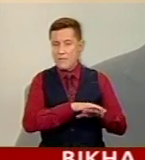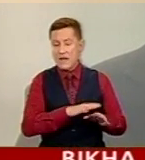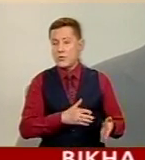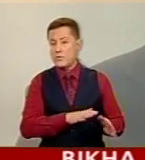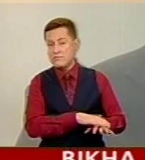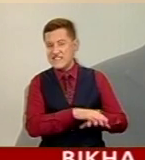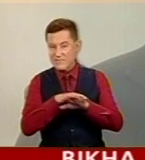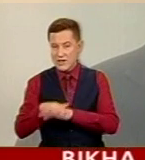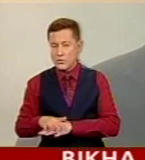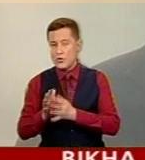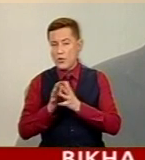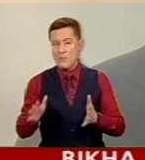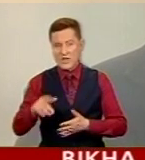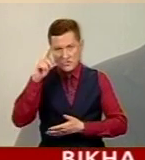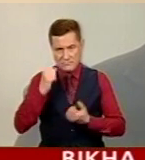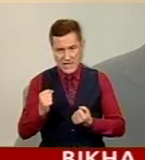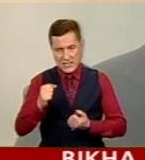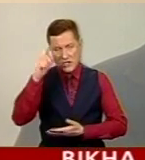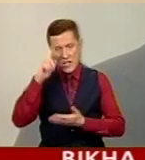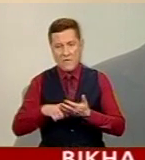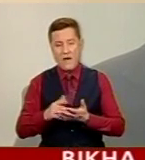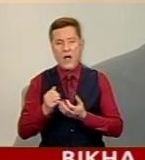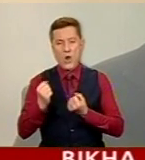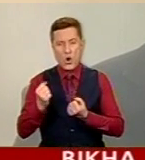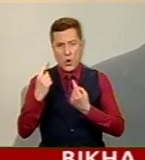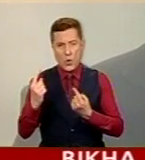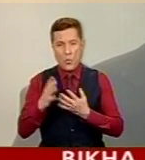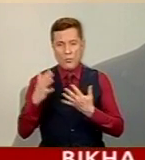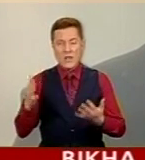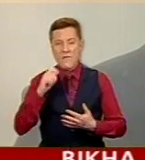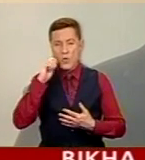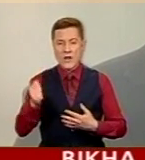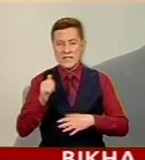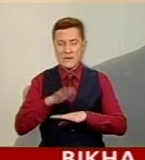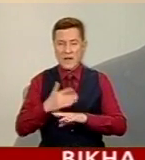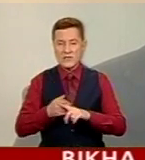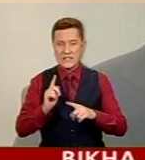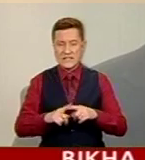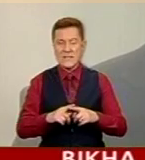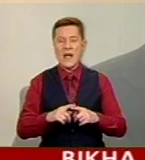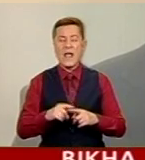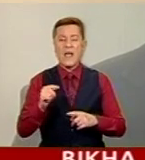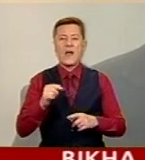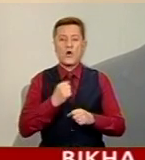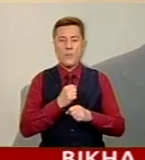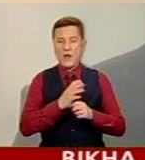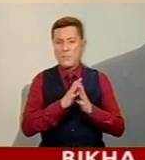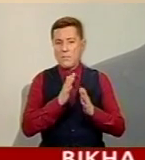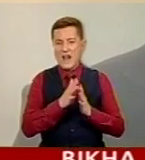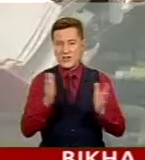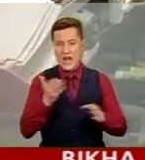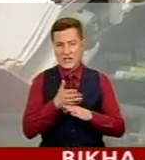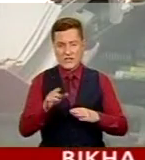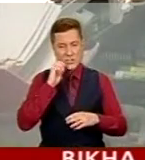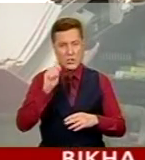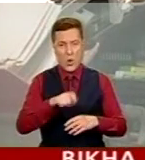звернутися до більш надійного крупного українського банку. В принципі, це той вибір, який зараз робить досить велика частина українців, і це правильний